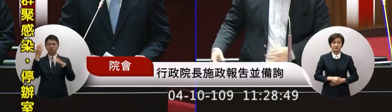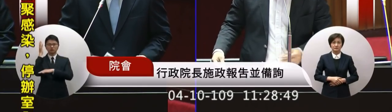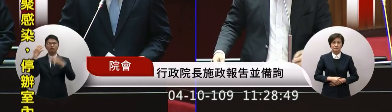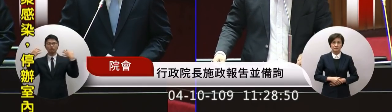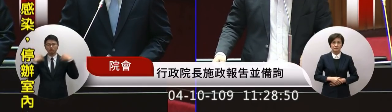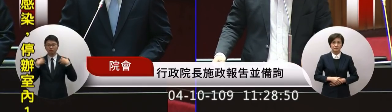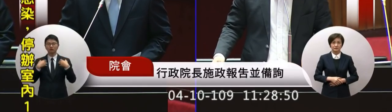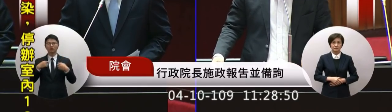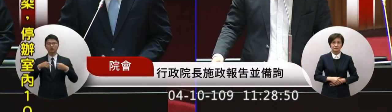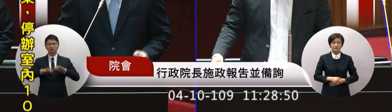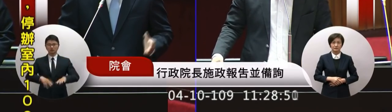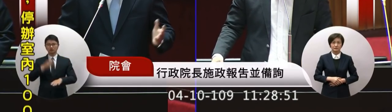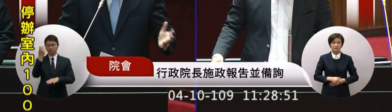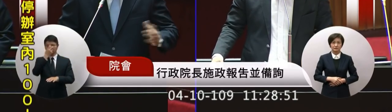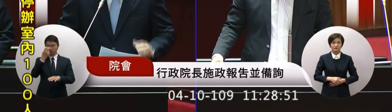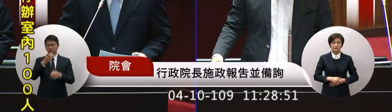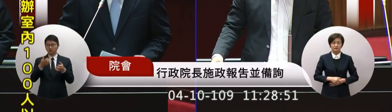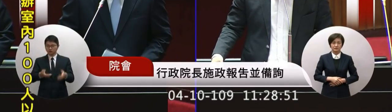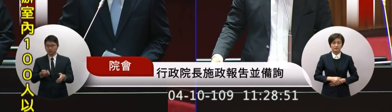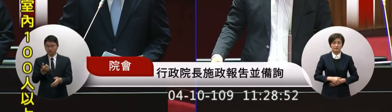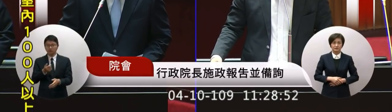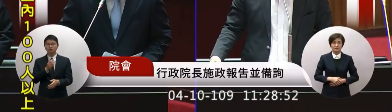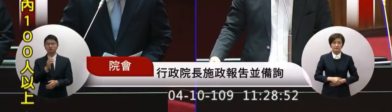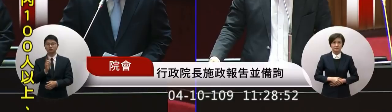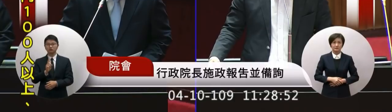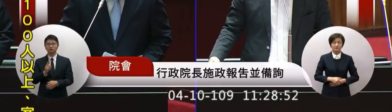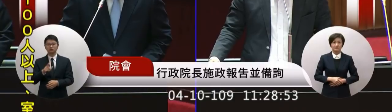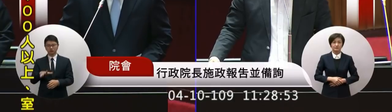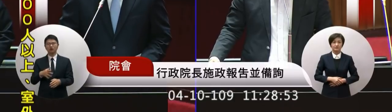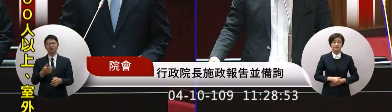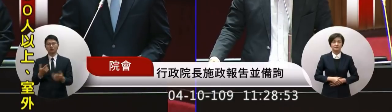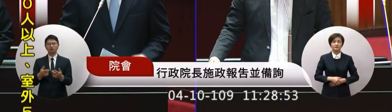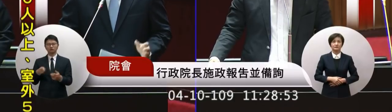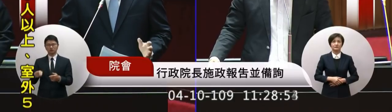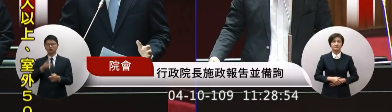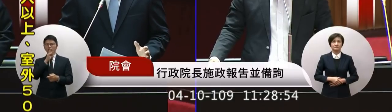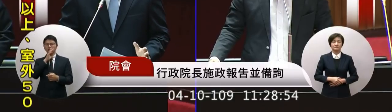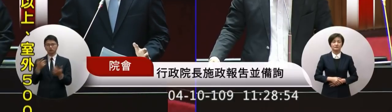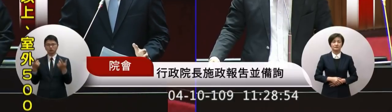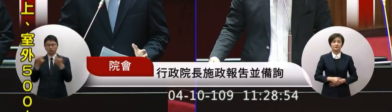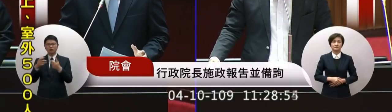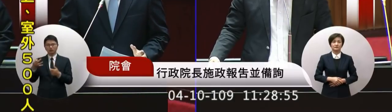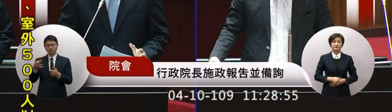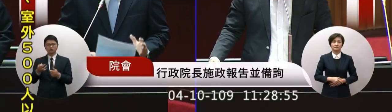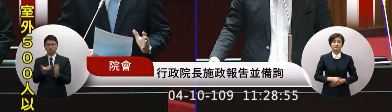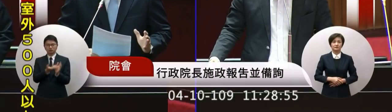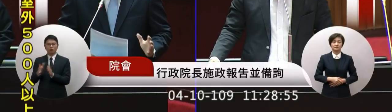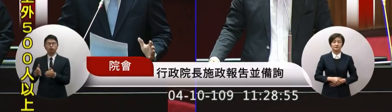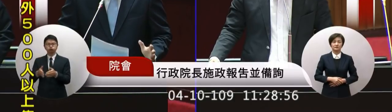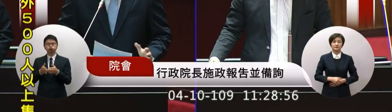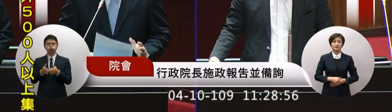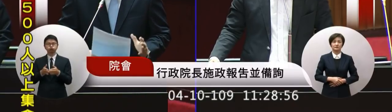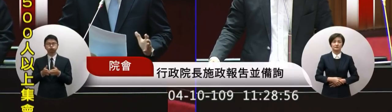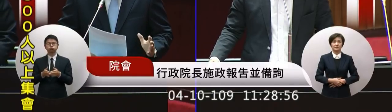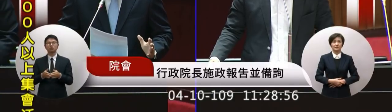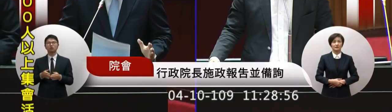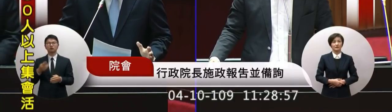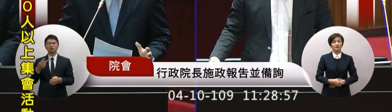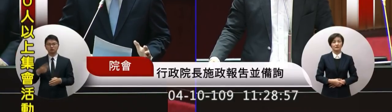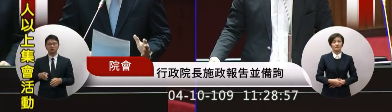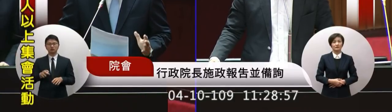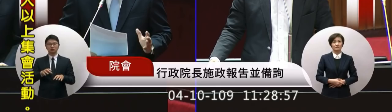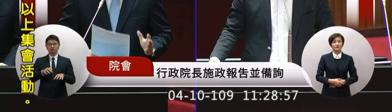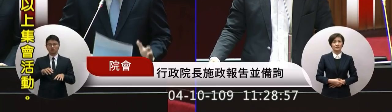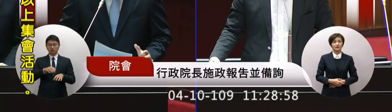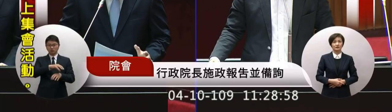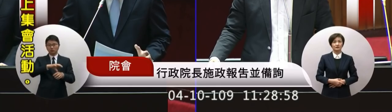查要点是有一挂配合款吼，啊，即马牵涉到讲伊要即个所谓环状